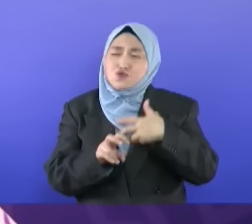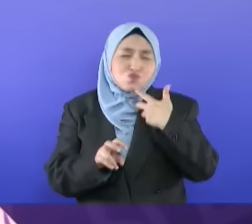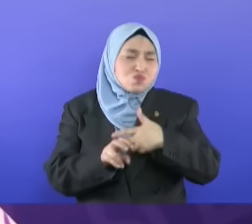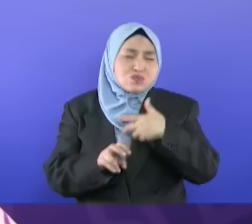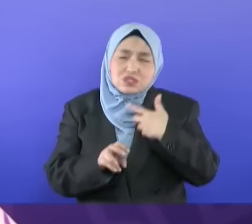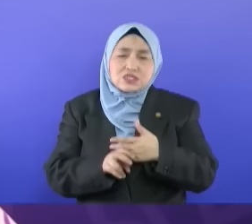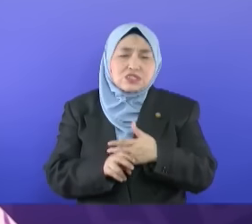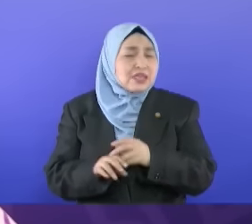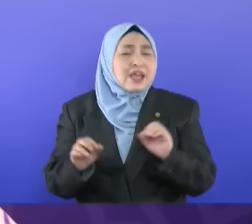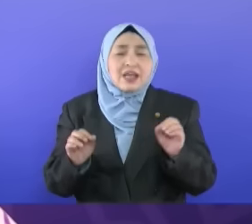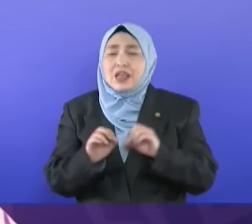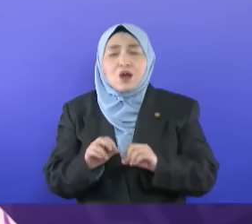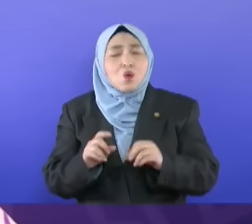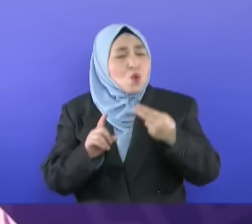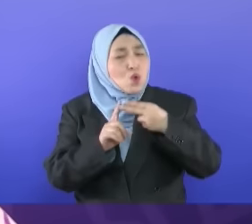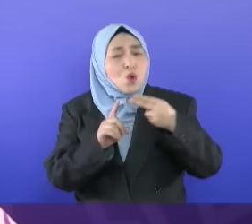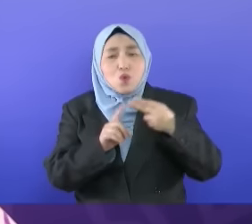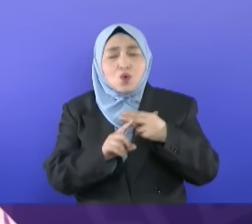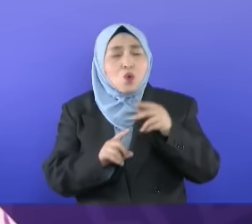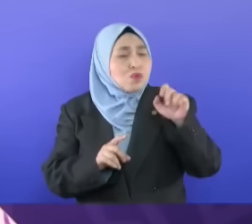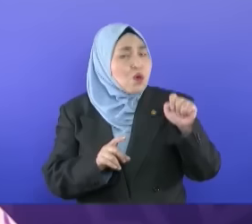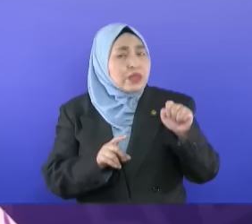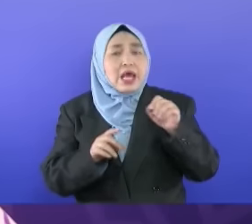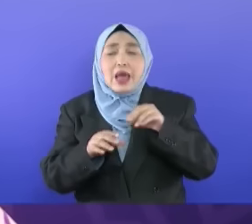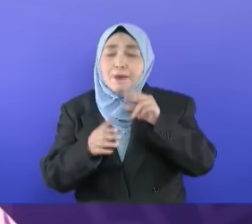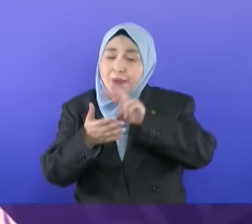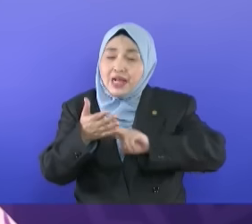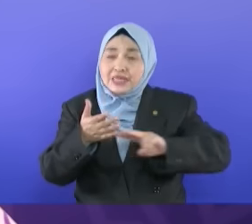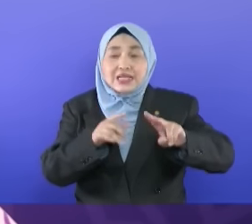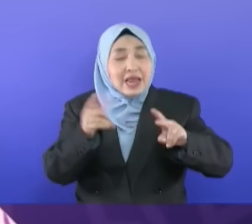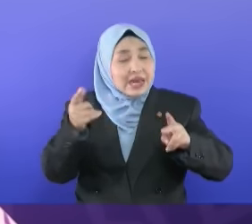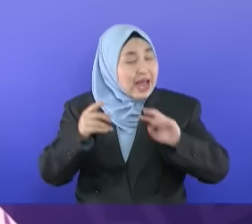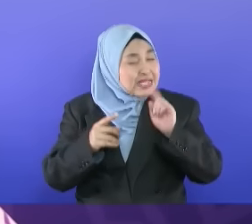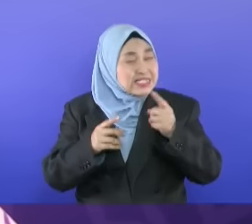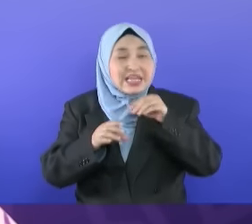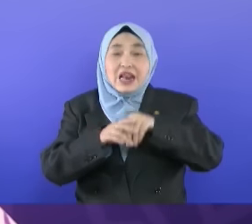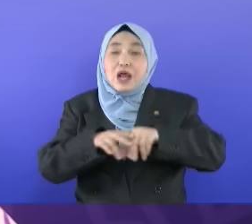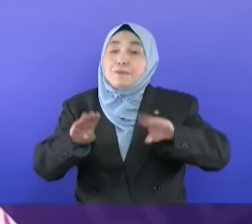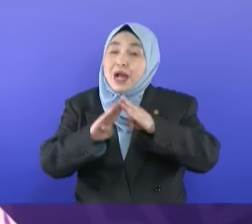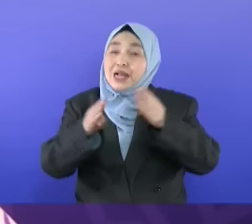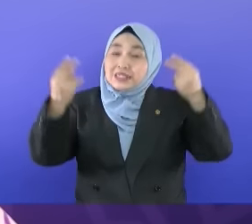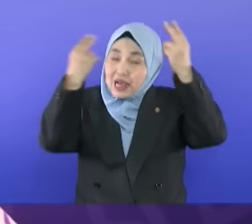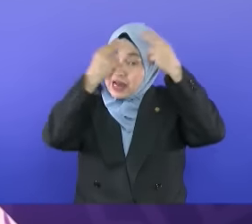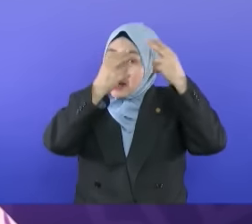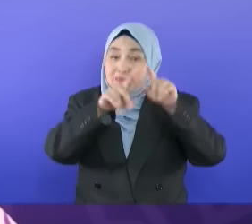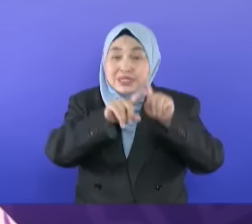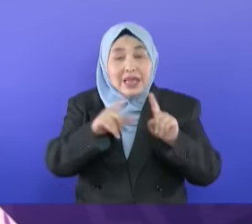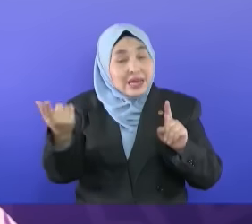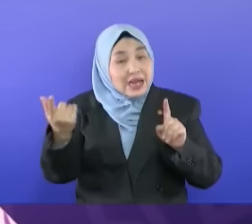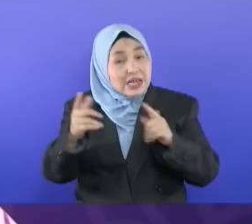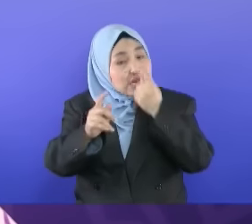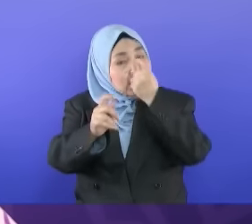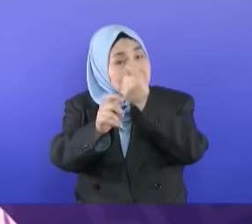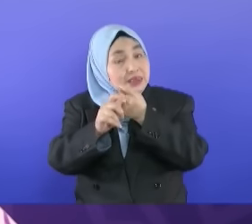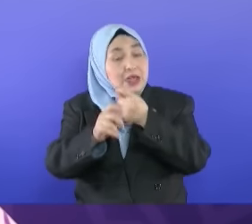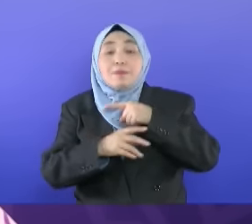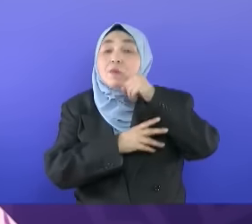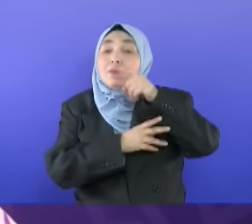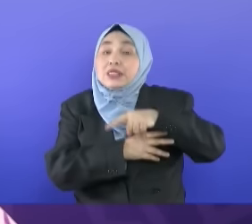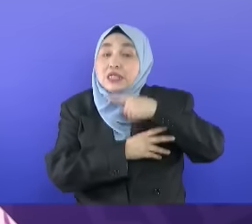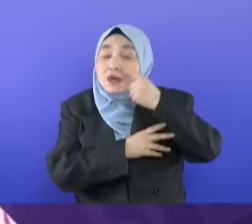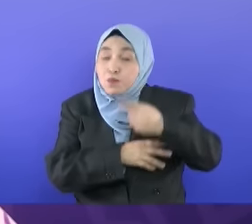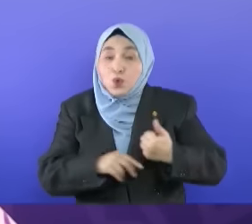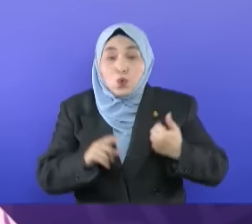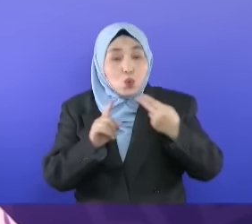tanda tak ada dalam bahasa lain dalam bahasa Arab maka selain pada ketepatan menyebut huruf